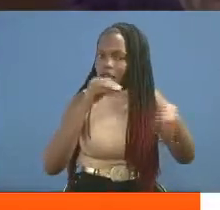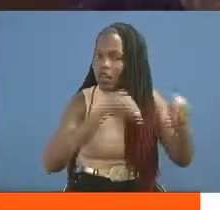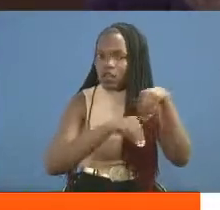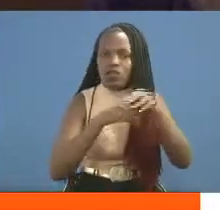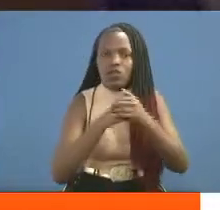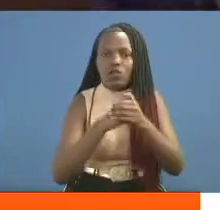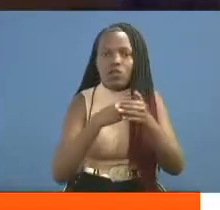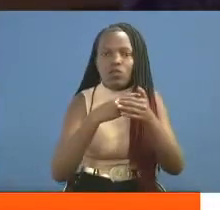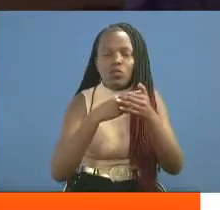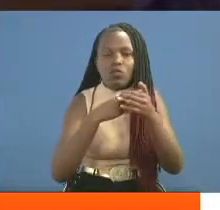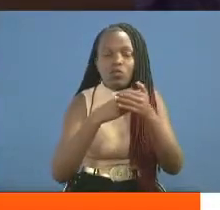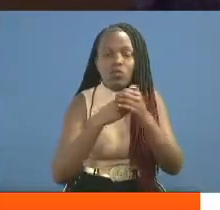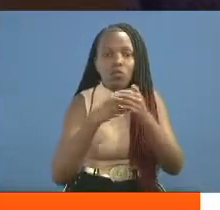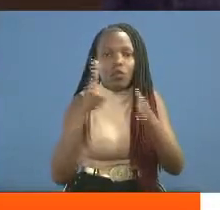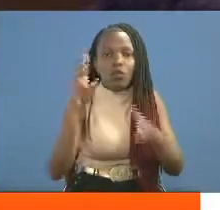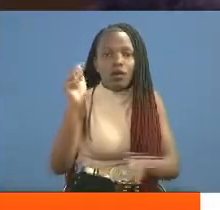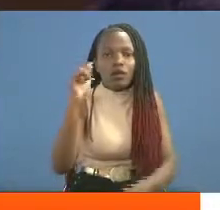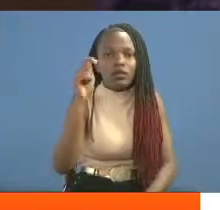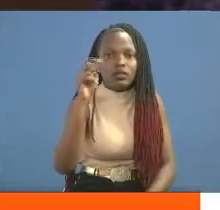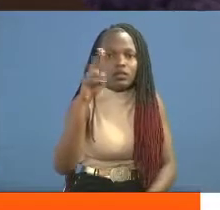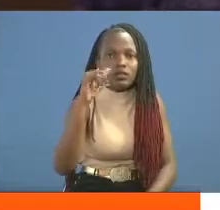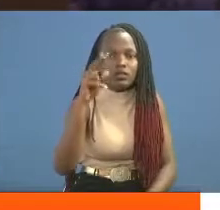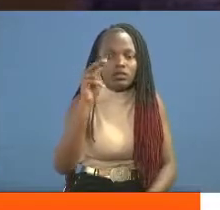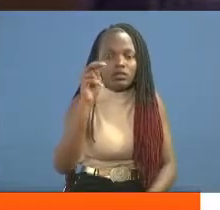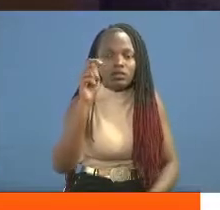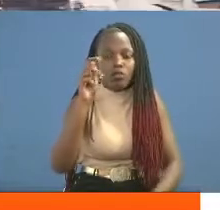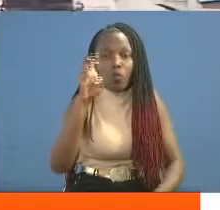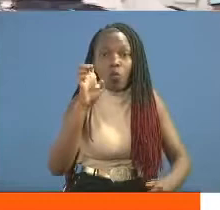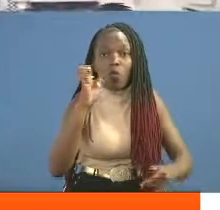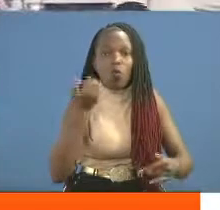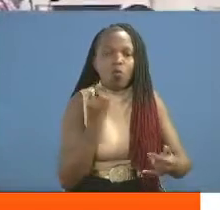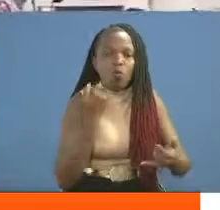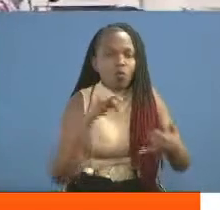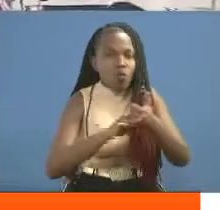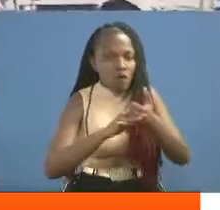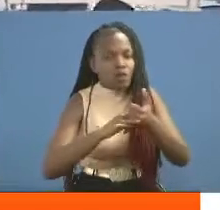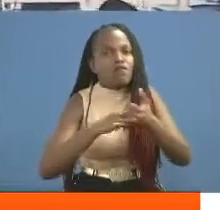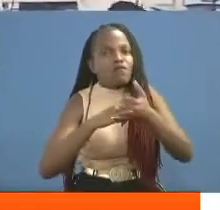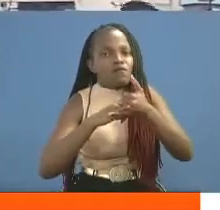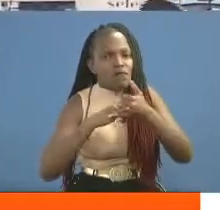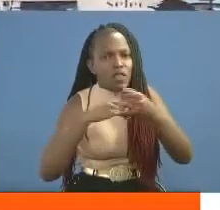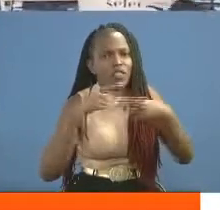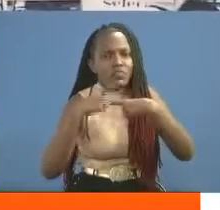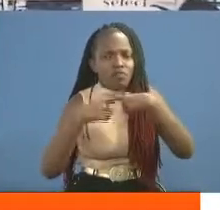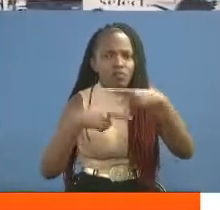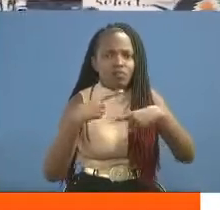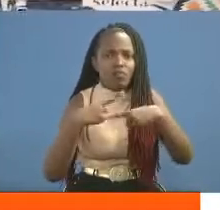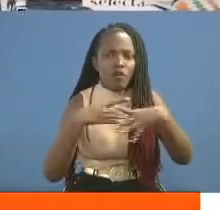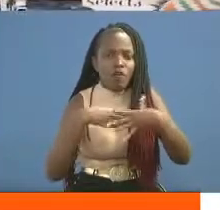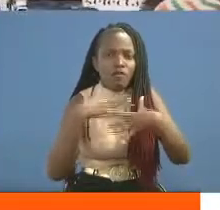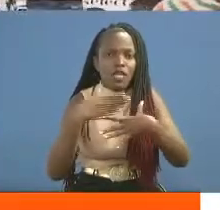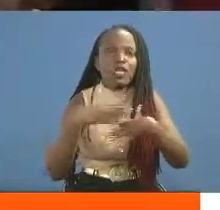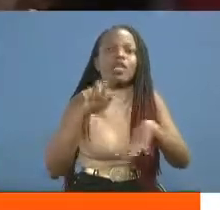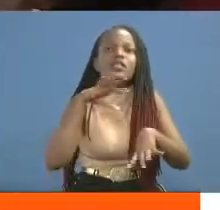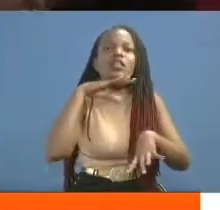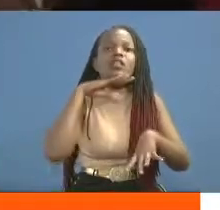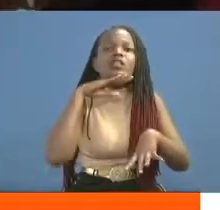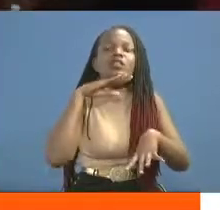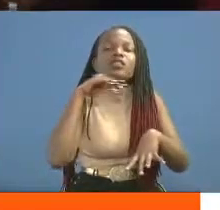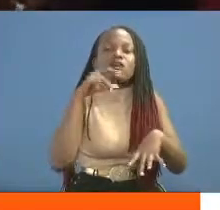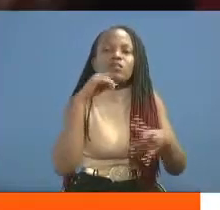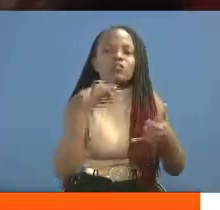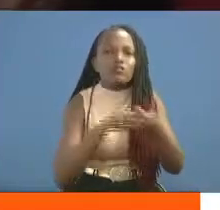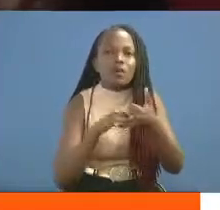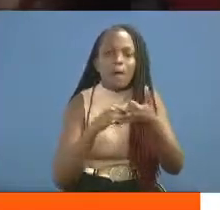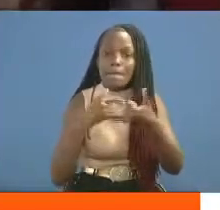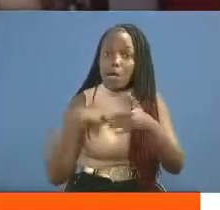wapya. Bi Waititu amekuwa akivuma na kuonyesha juhudi katika eneo bunge tangu kufariki kwa mumewe. Imani